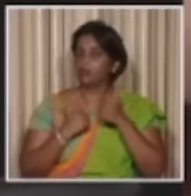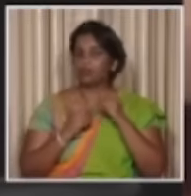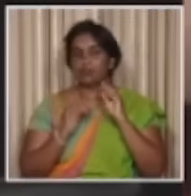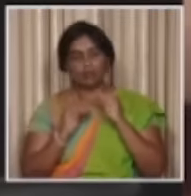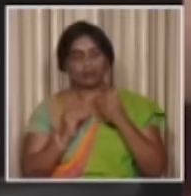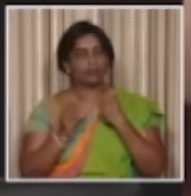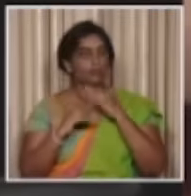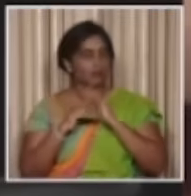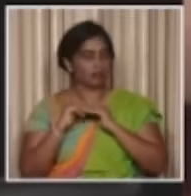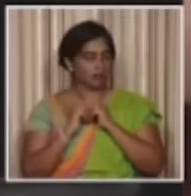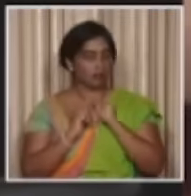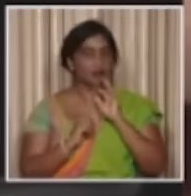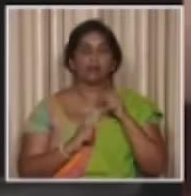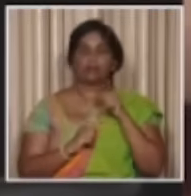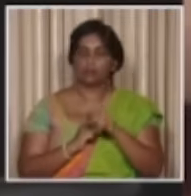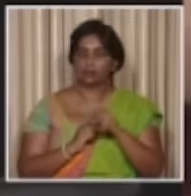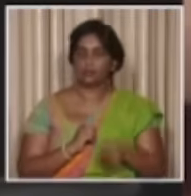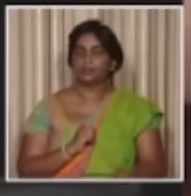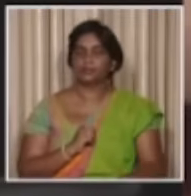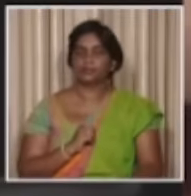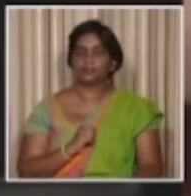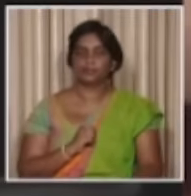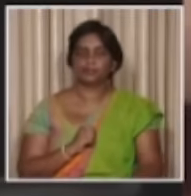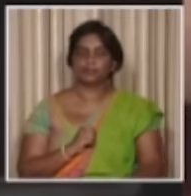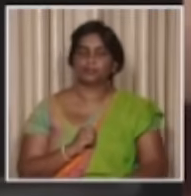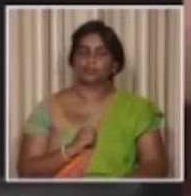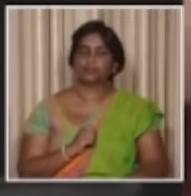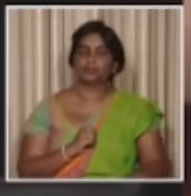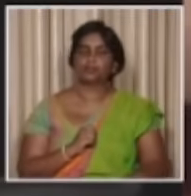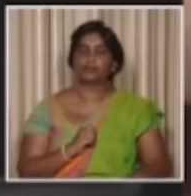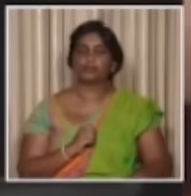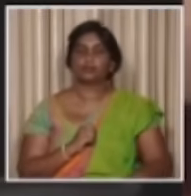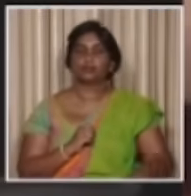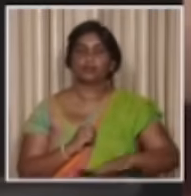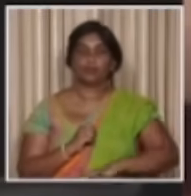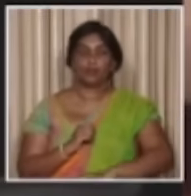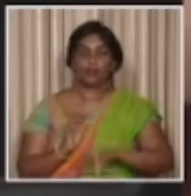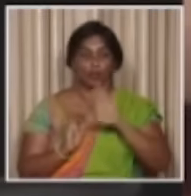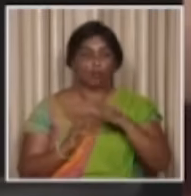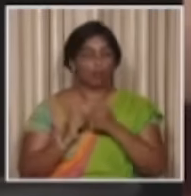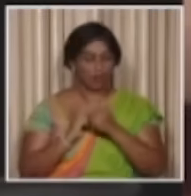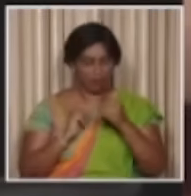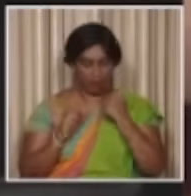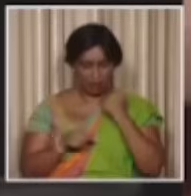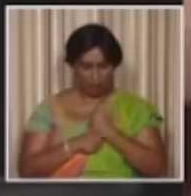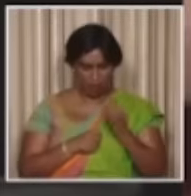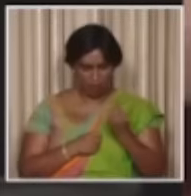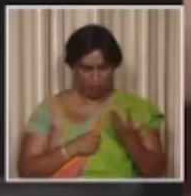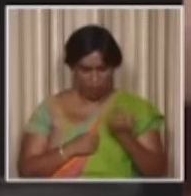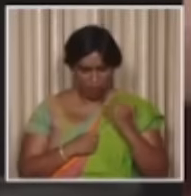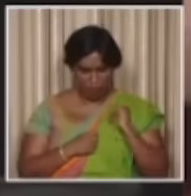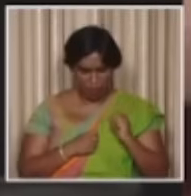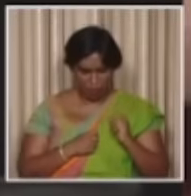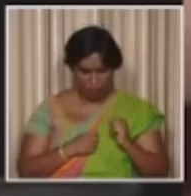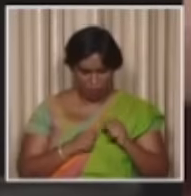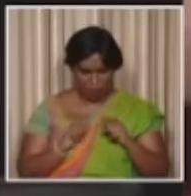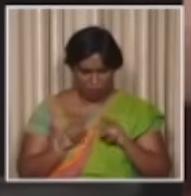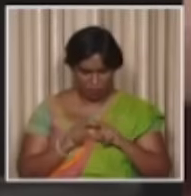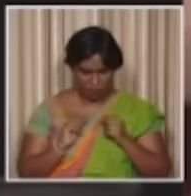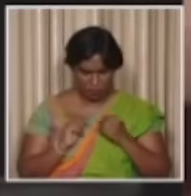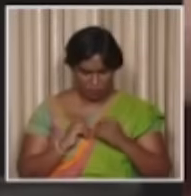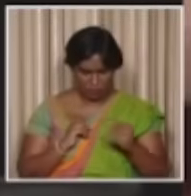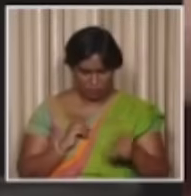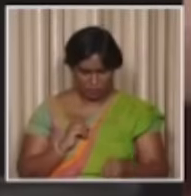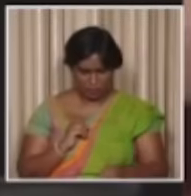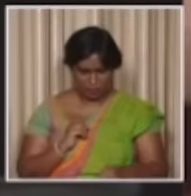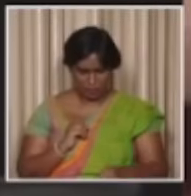midim wede pillak tiena e hinda me me habai mewa karanna rajaya salli hola tiyenne kohomada rehmata videshara kiya vinada